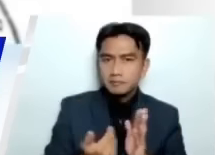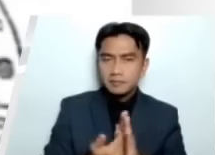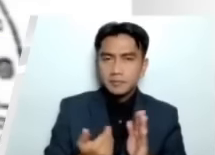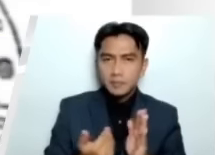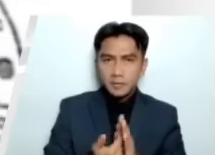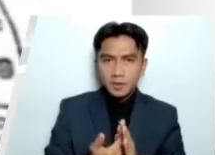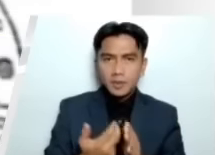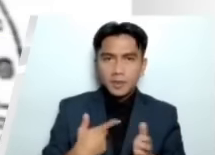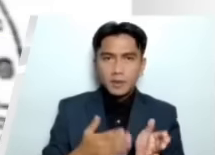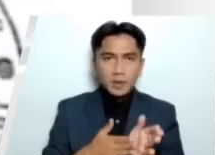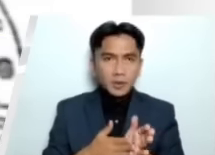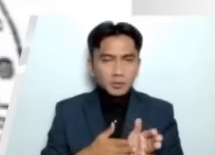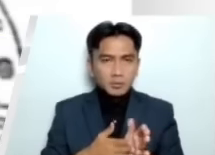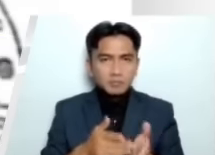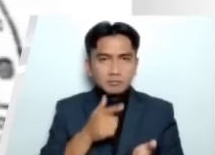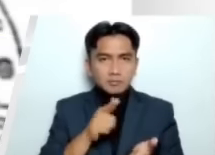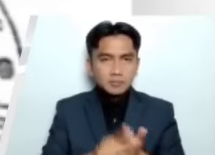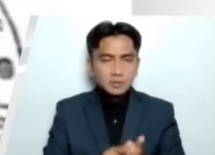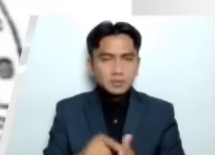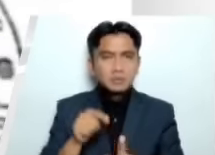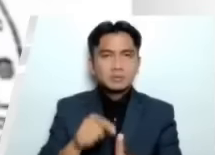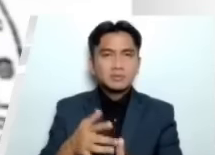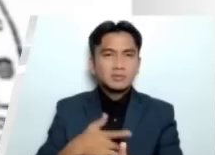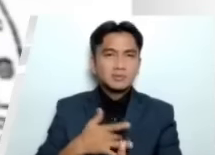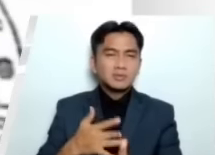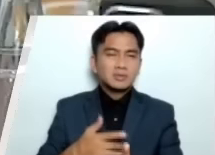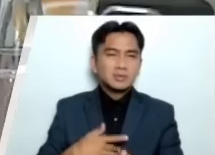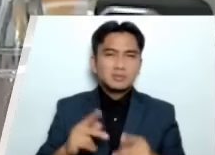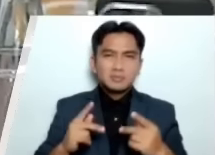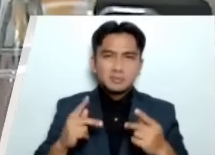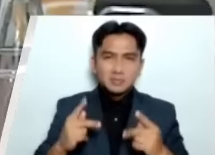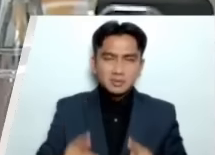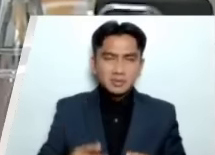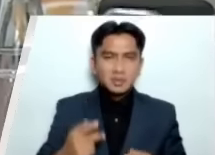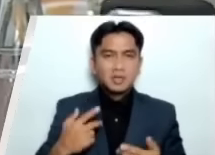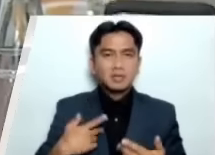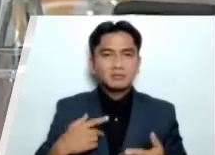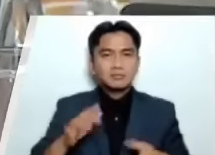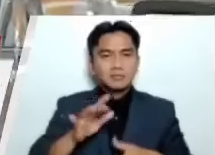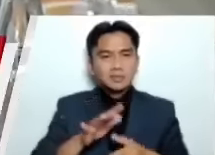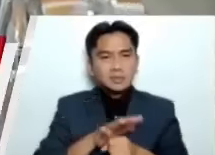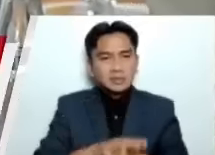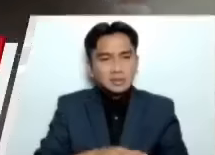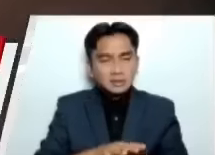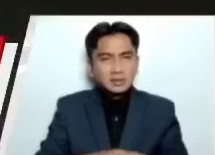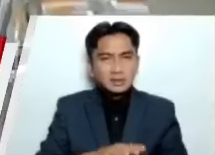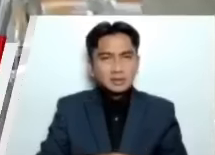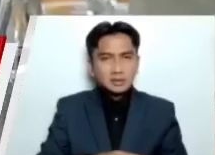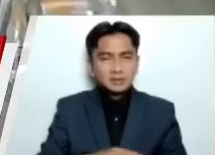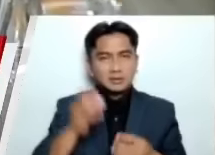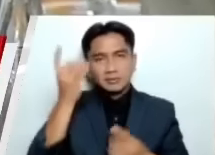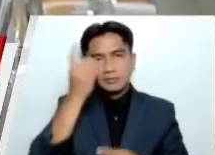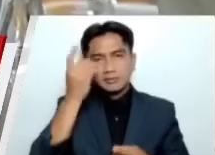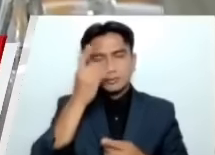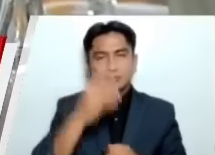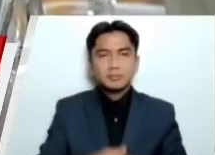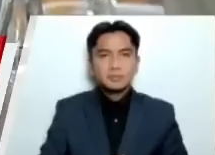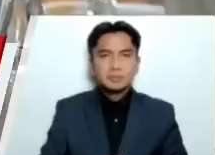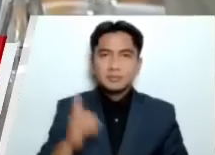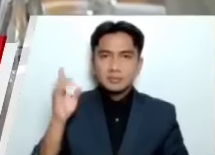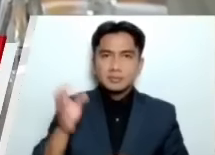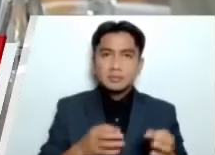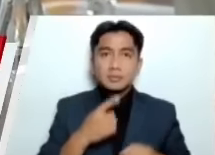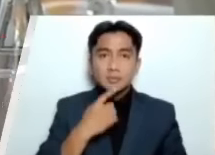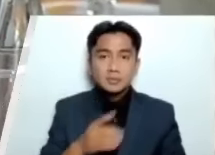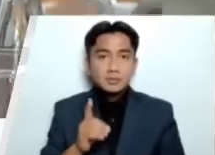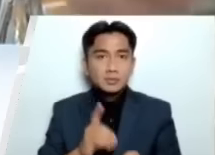Letter, may iniinda siyang acute stress disorder. Hindi po naman po sinasabi dito ng kanyang mga doktor na